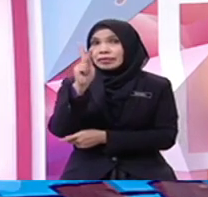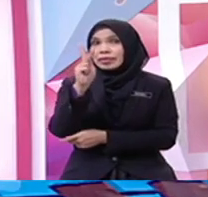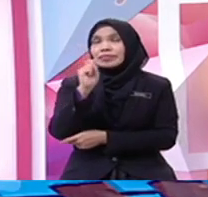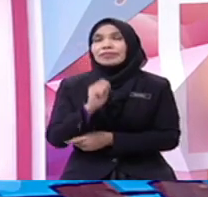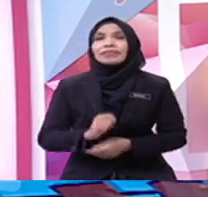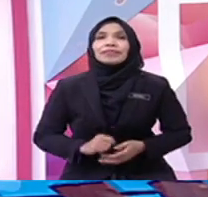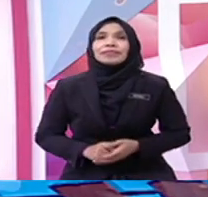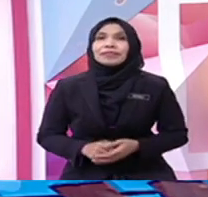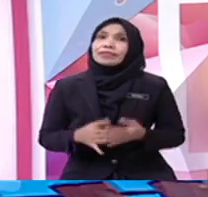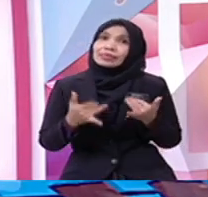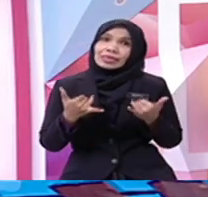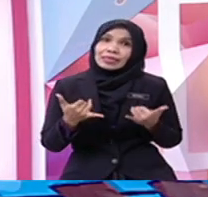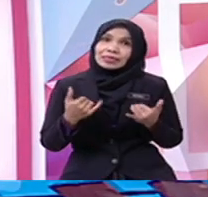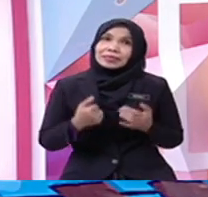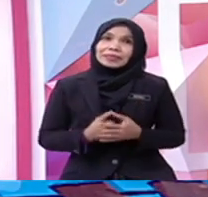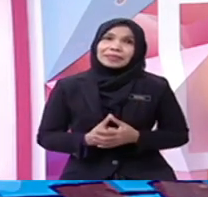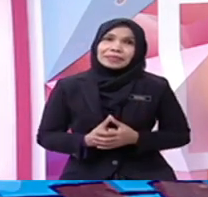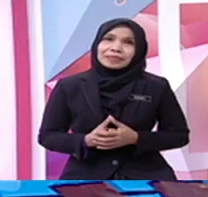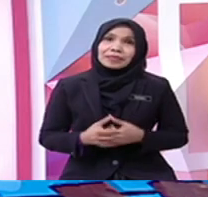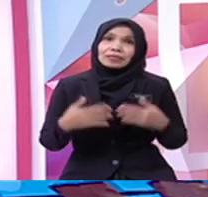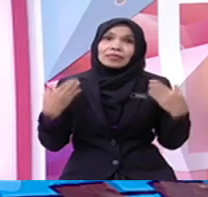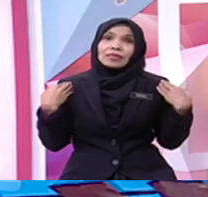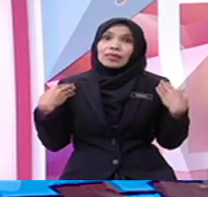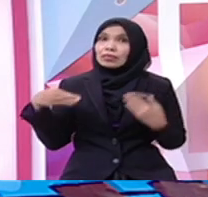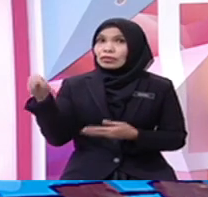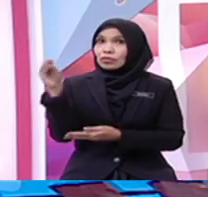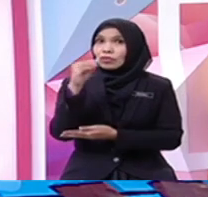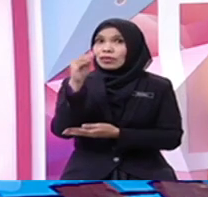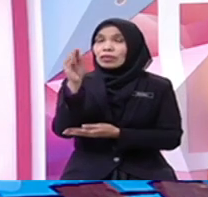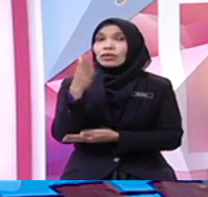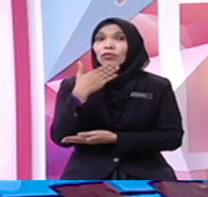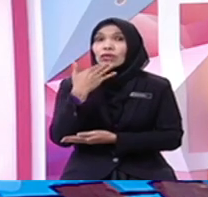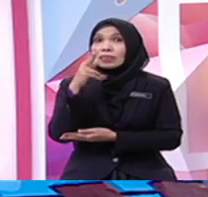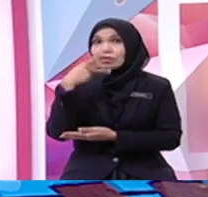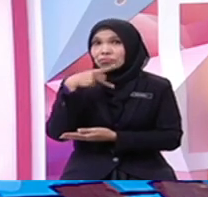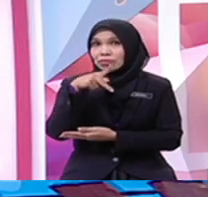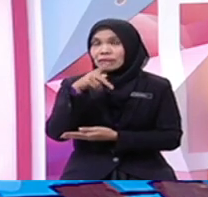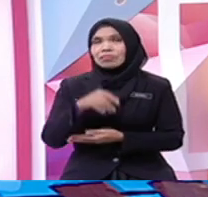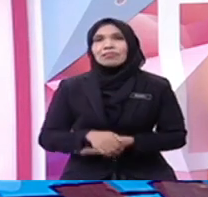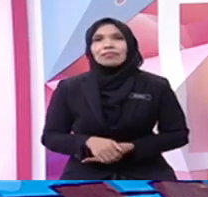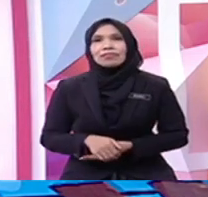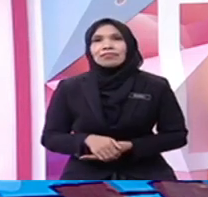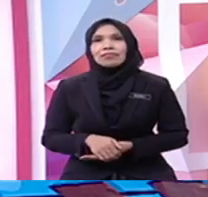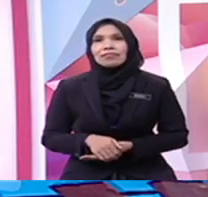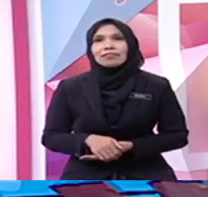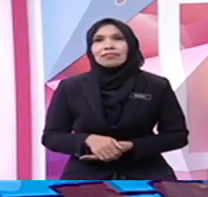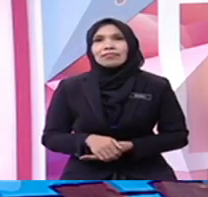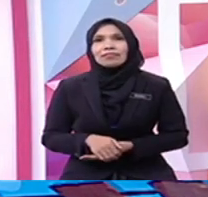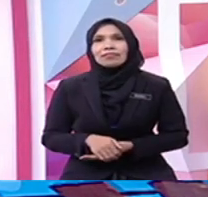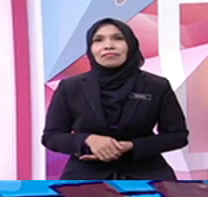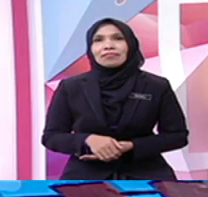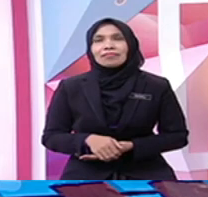sekarang aku nih ini ada ular warna pink juga sagung wah dikasih Nista Hai tajam